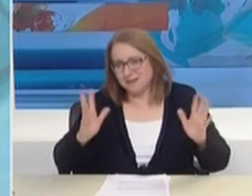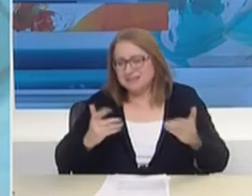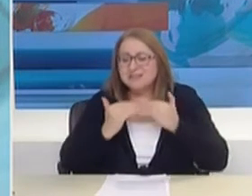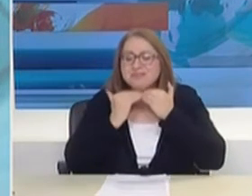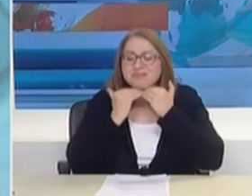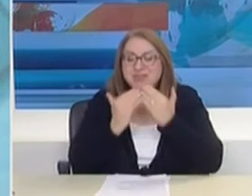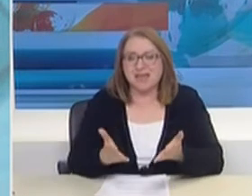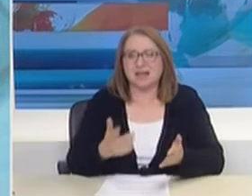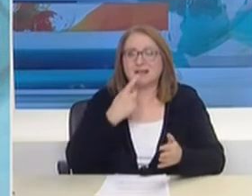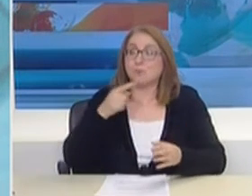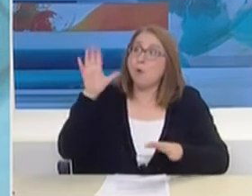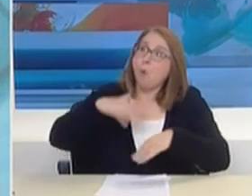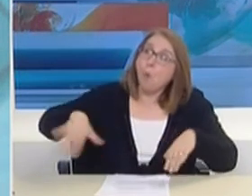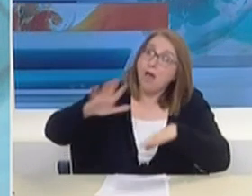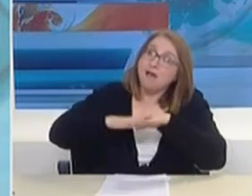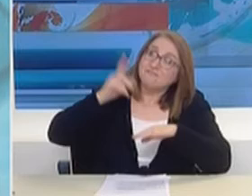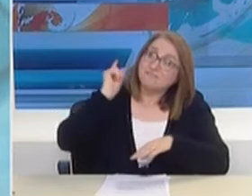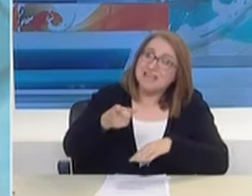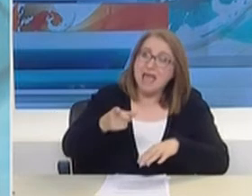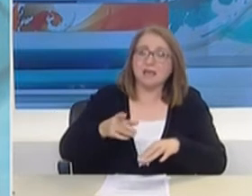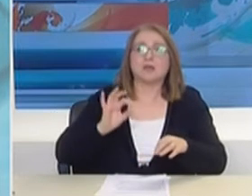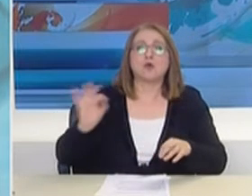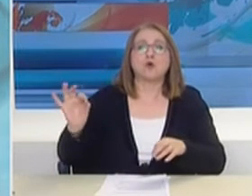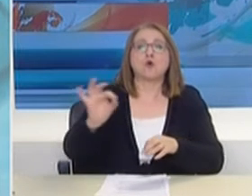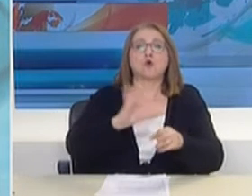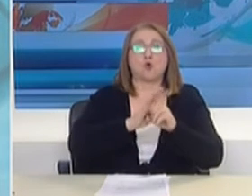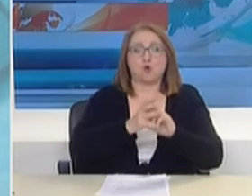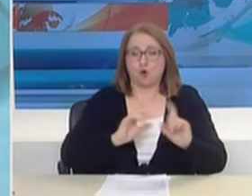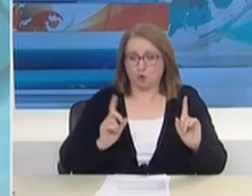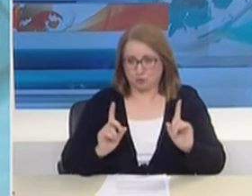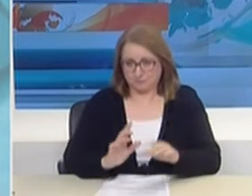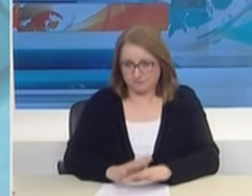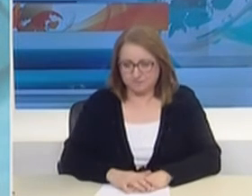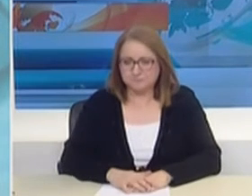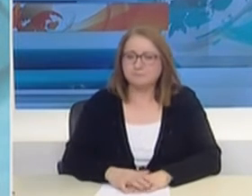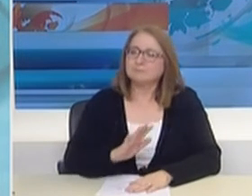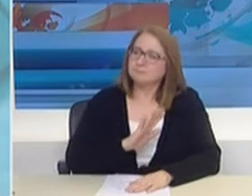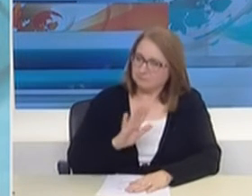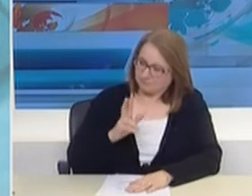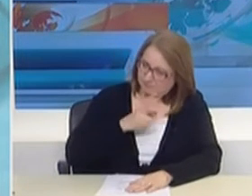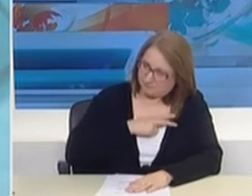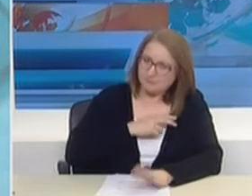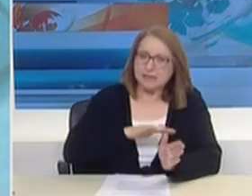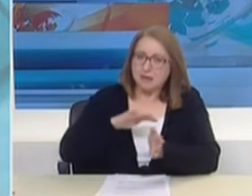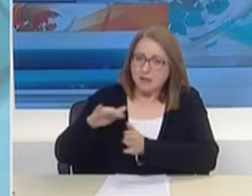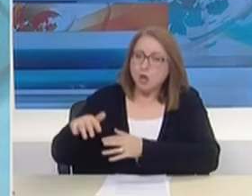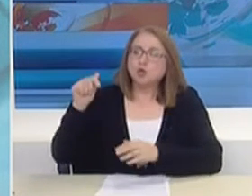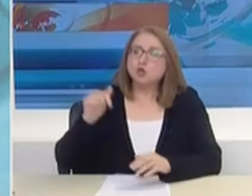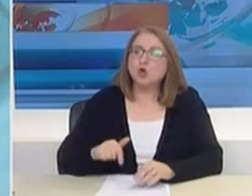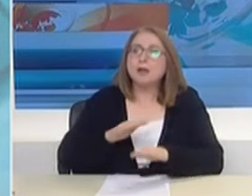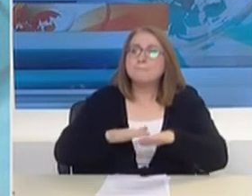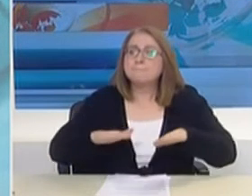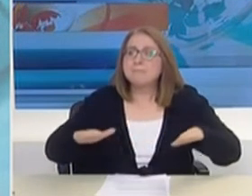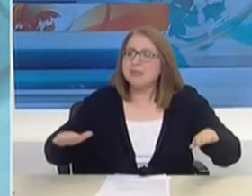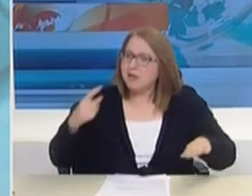βάζουμε τα πράγματα στη θέση τους. Τώρα, σε ό,τι αφορά τα παιδιά, βλέπουμε ότι υπάρχουν,